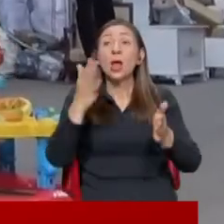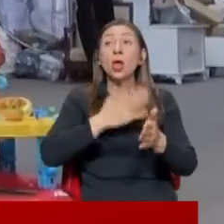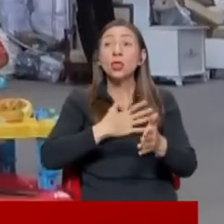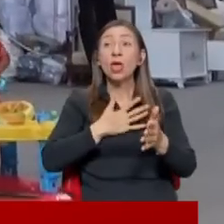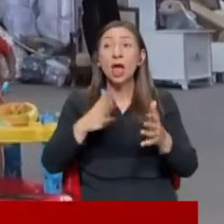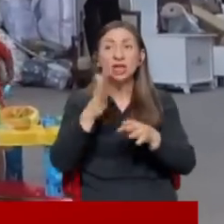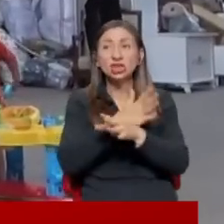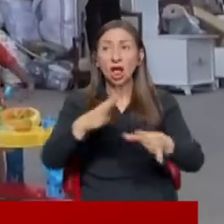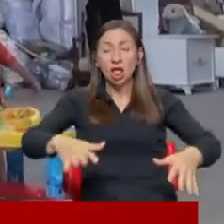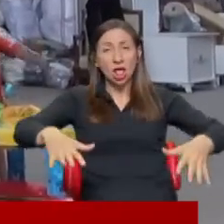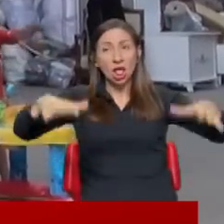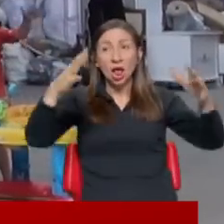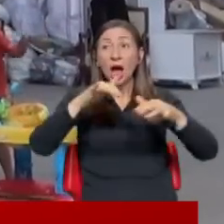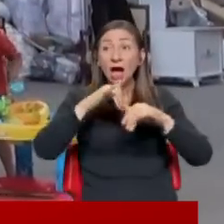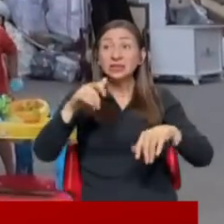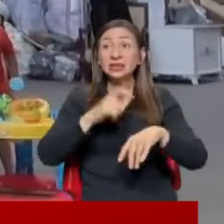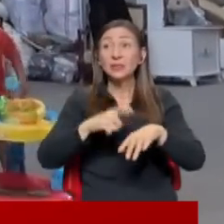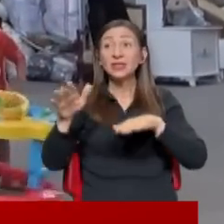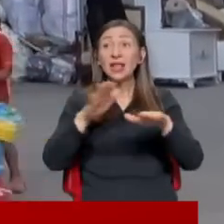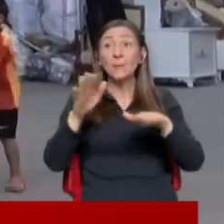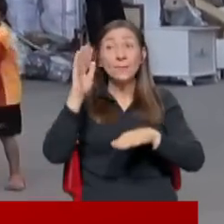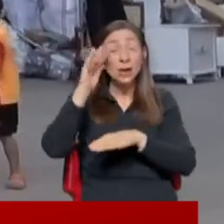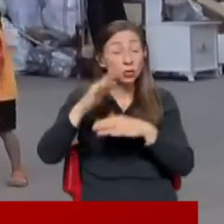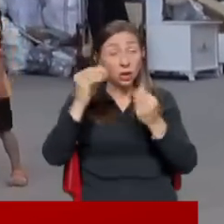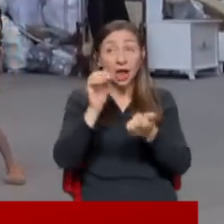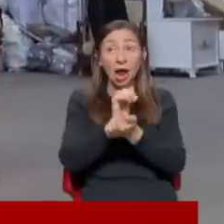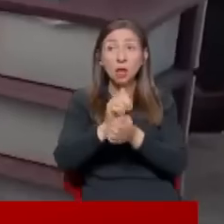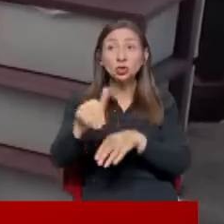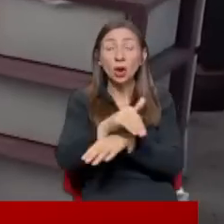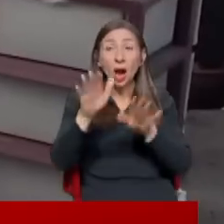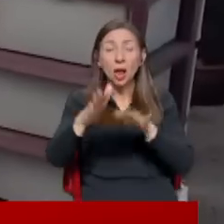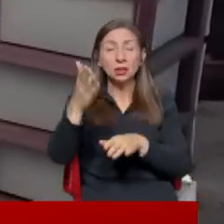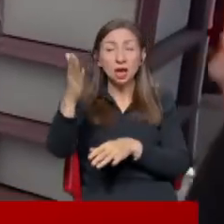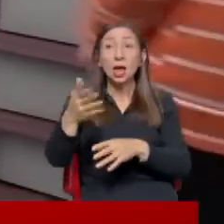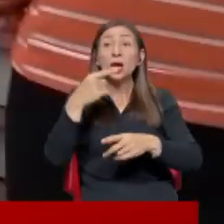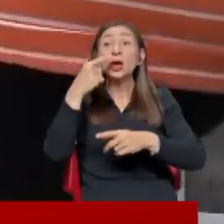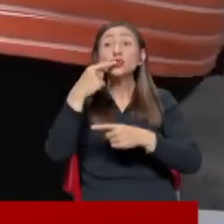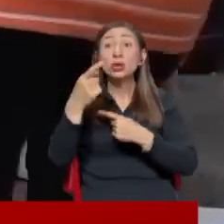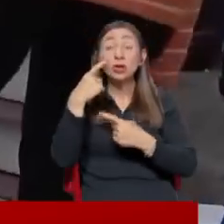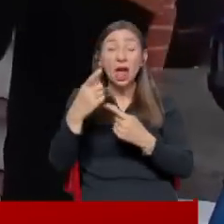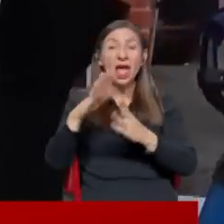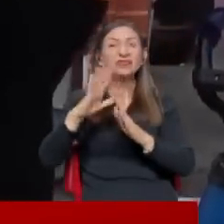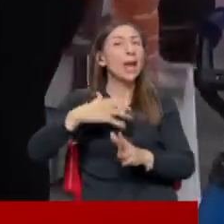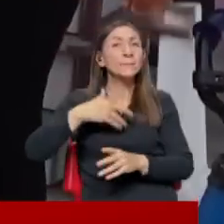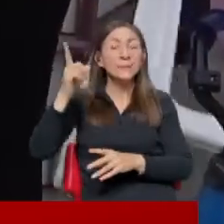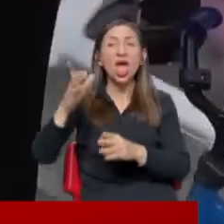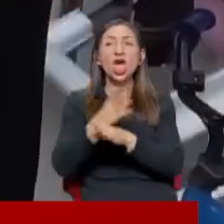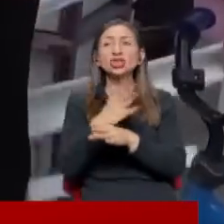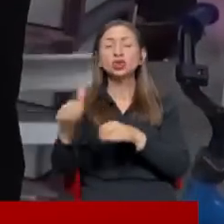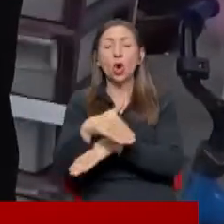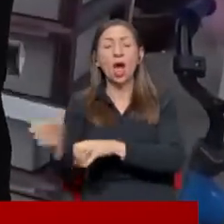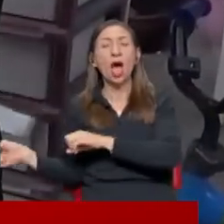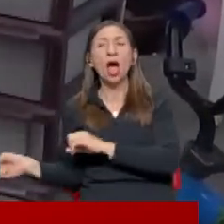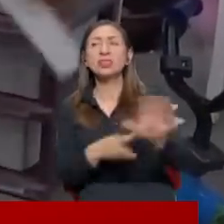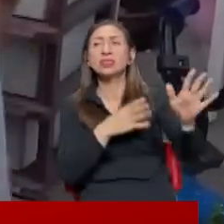önünde yığılı eşyalar. Aynı zamanda depremzede olan aile sokakta kaldı. İddialarına göre ev sahibi eşyalarını